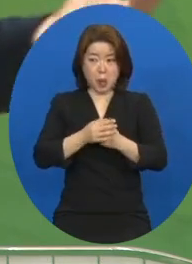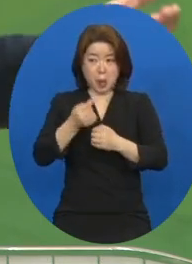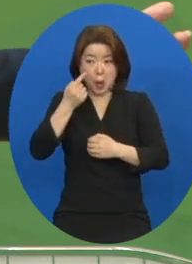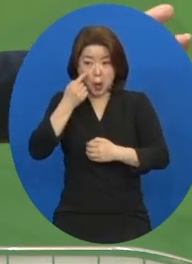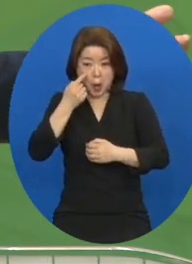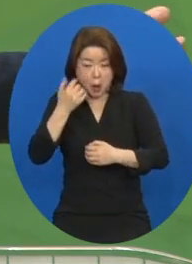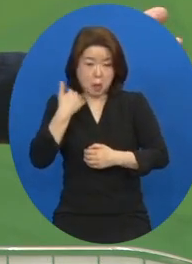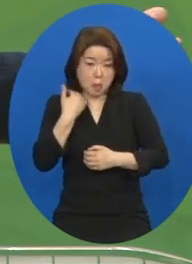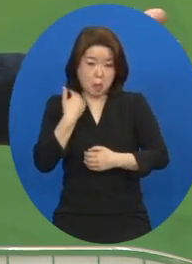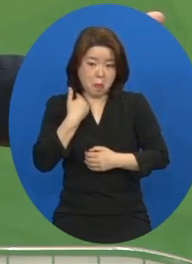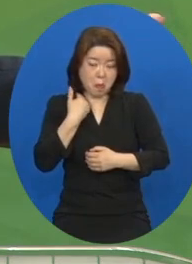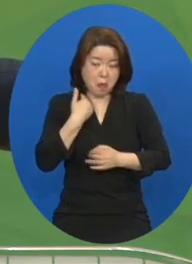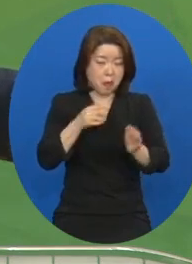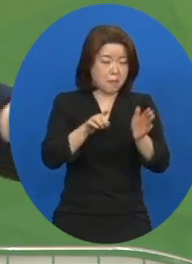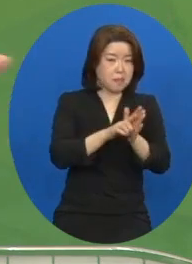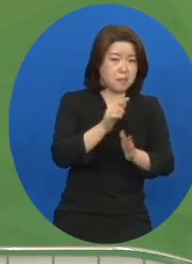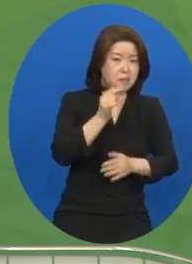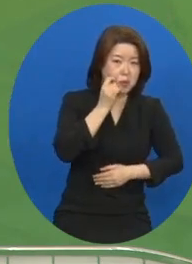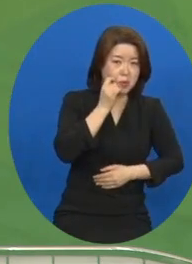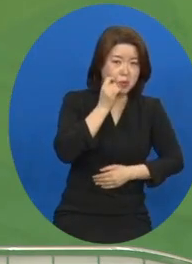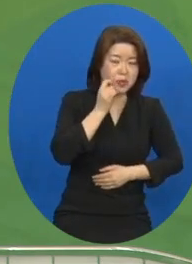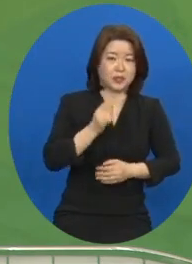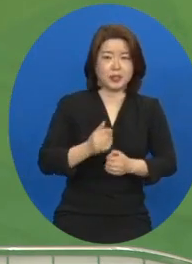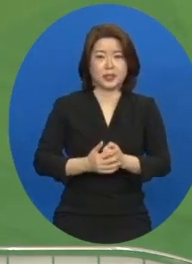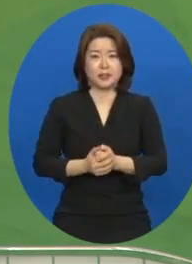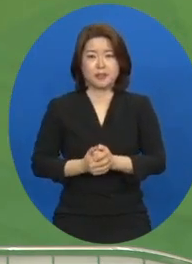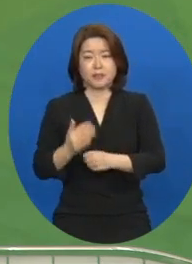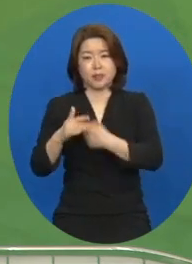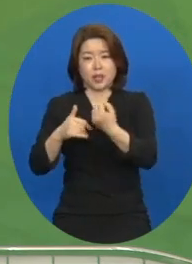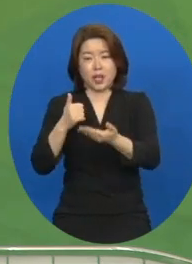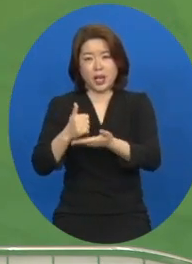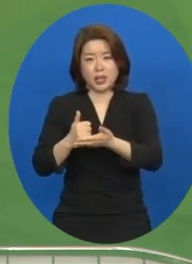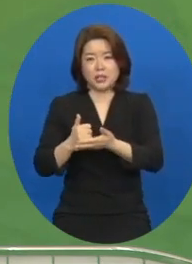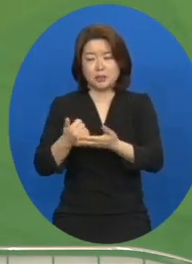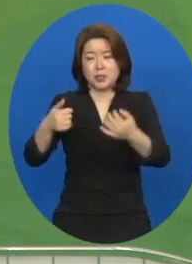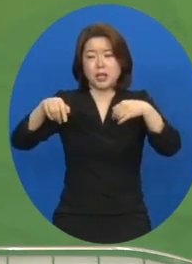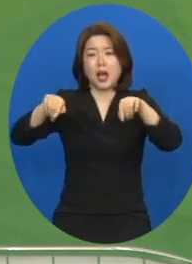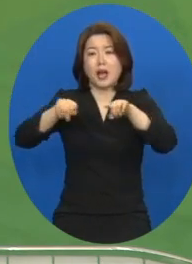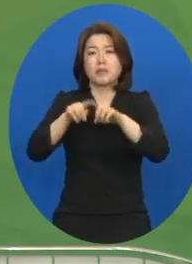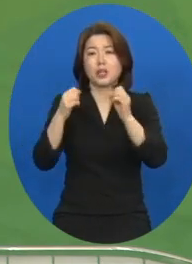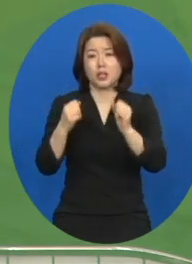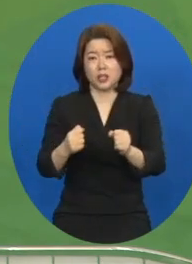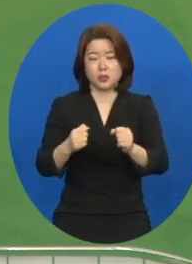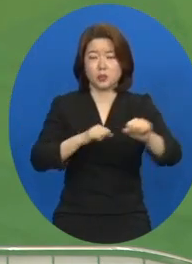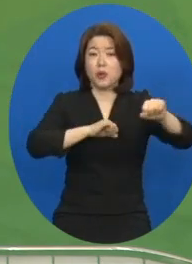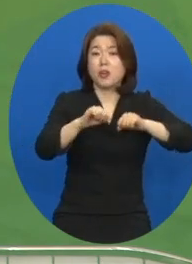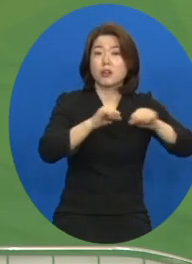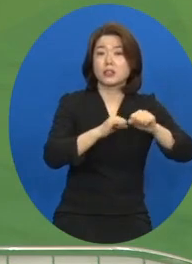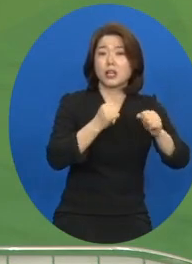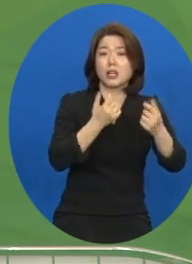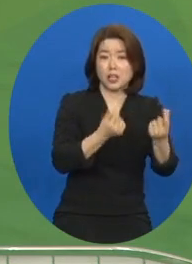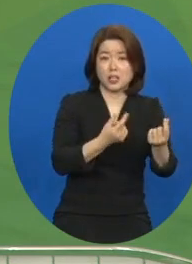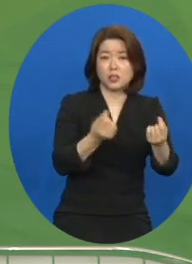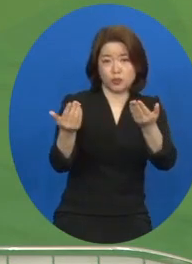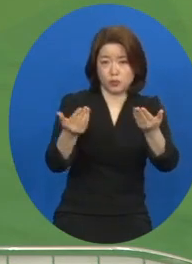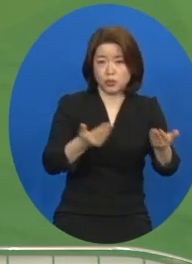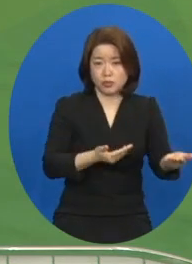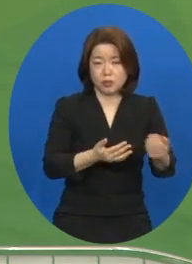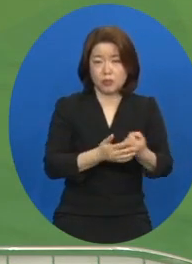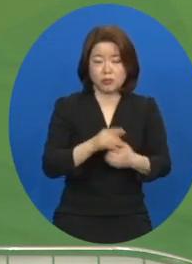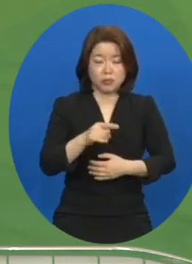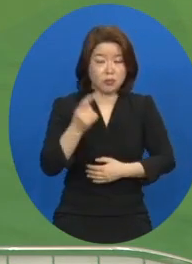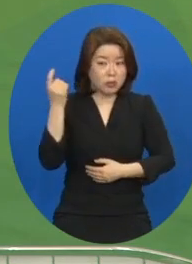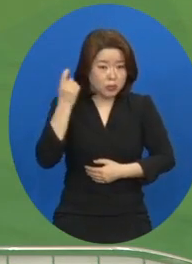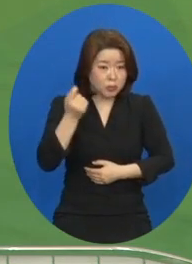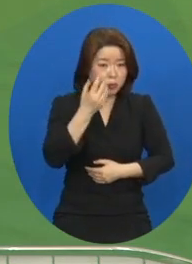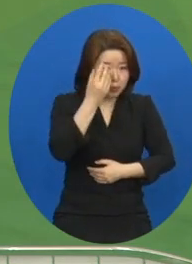전혀 믿지 못하는 하나님이 그렇게 함께 하시고 역사하시는 것, 그것을